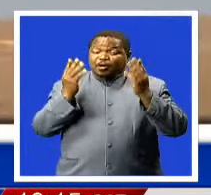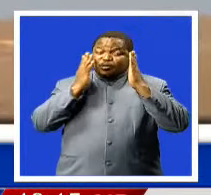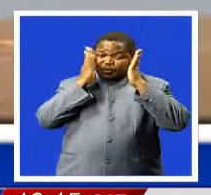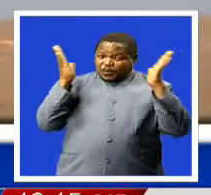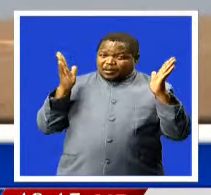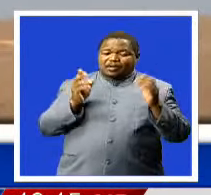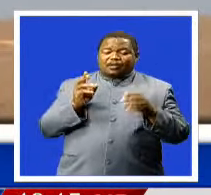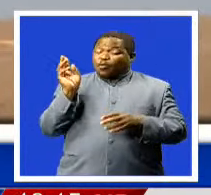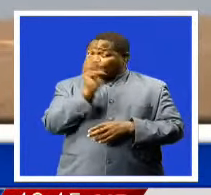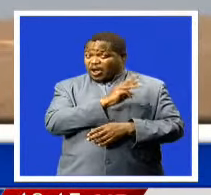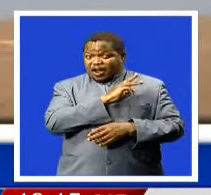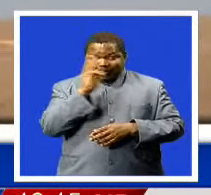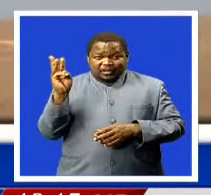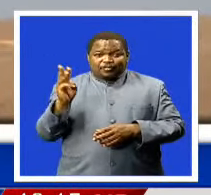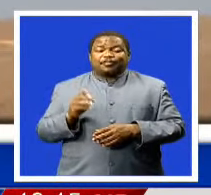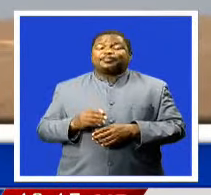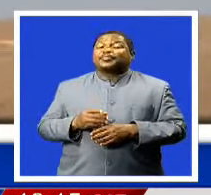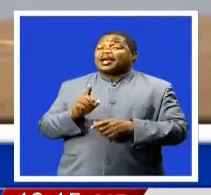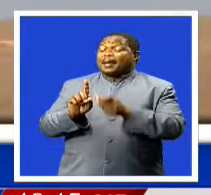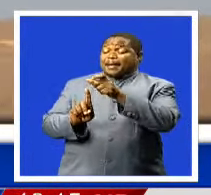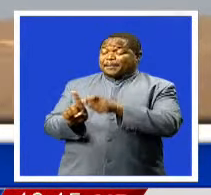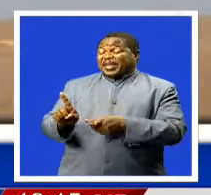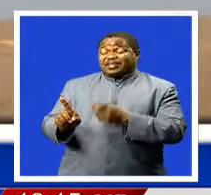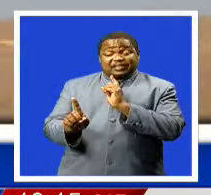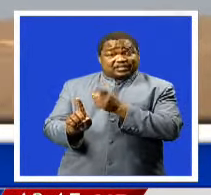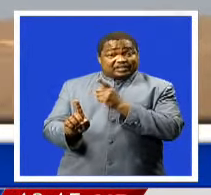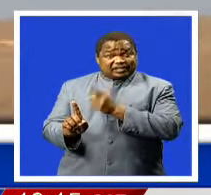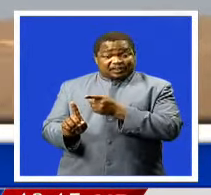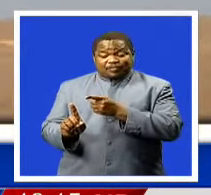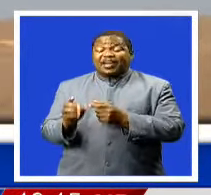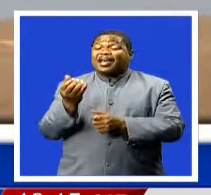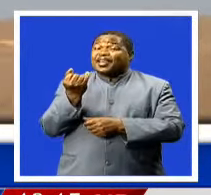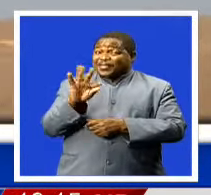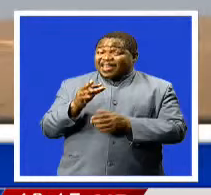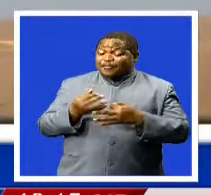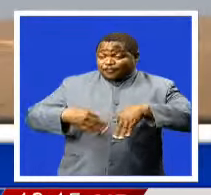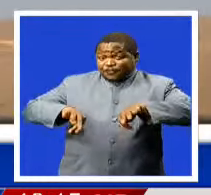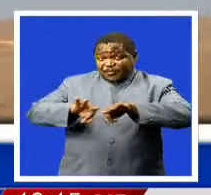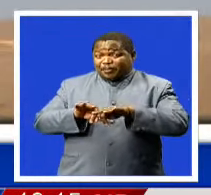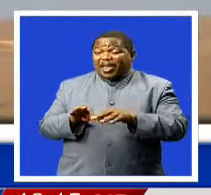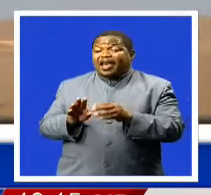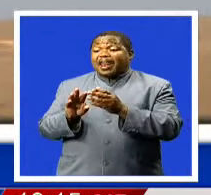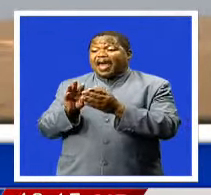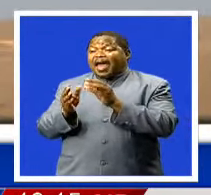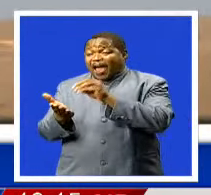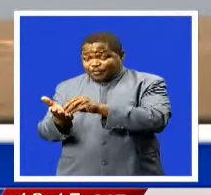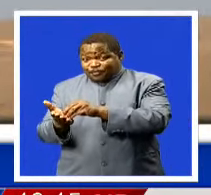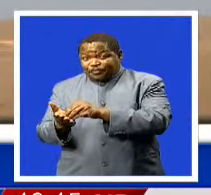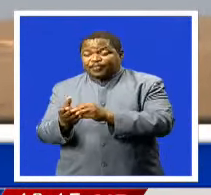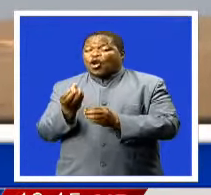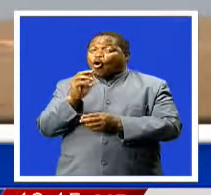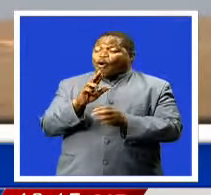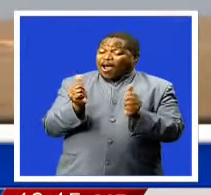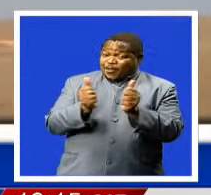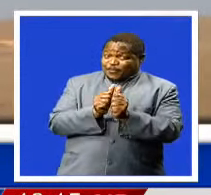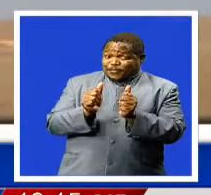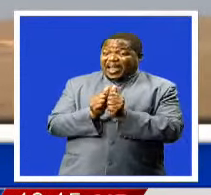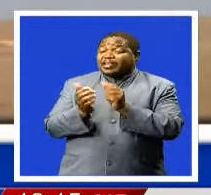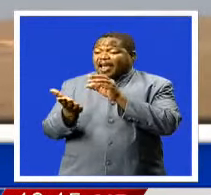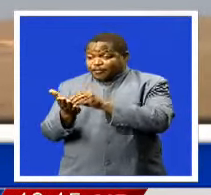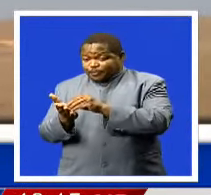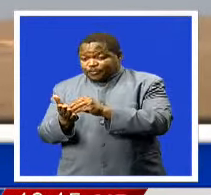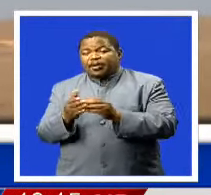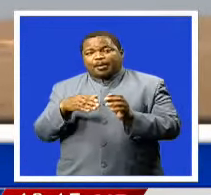jaha lelihlambalata inkosi nangabe linebakabo linebangani balo